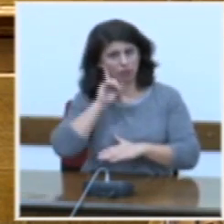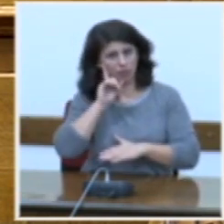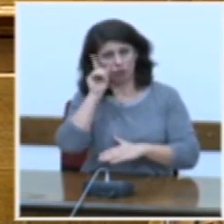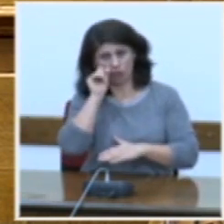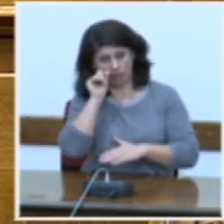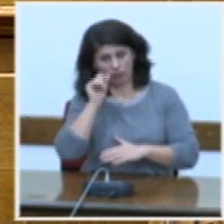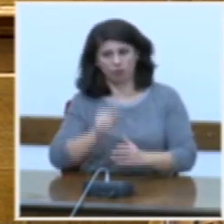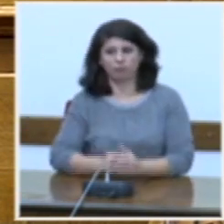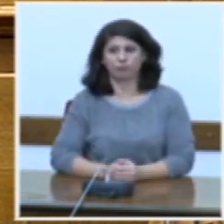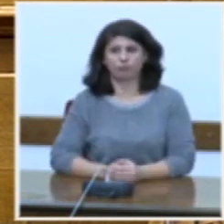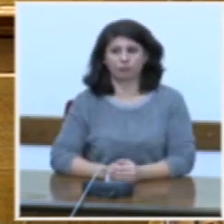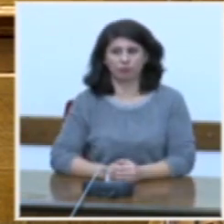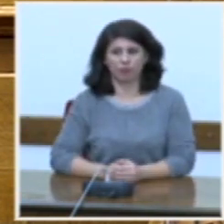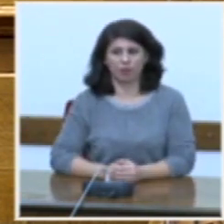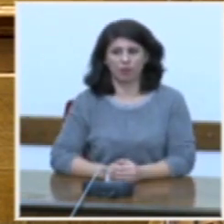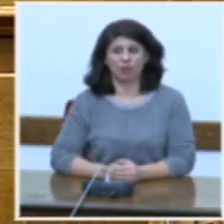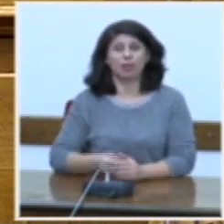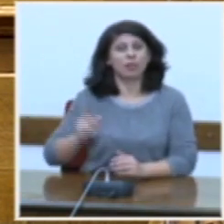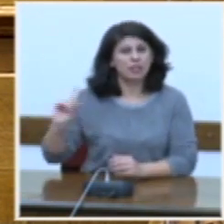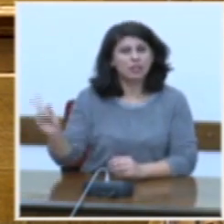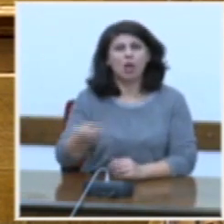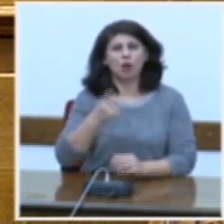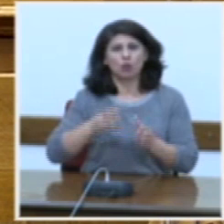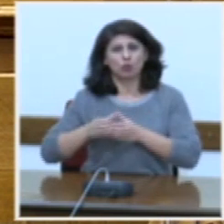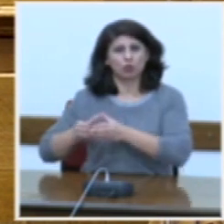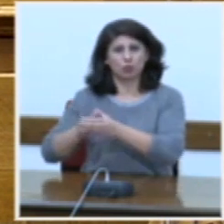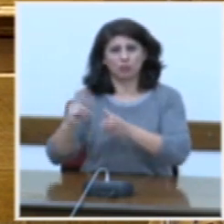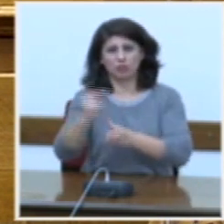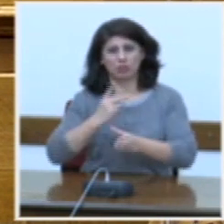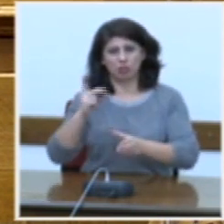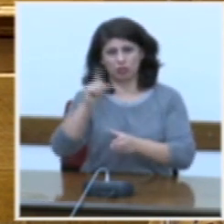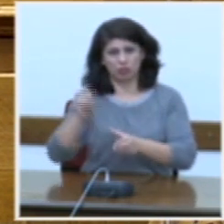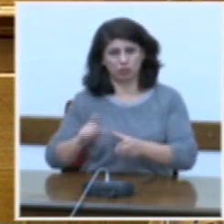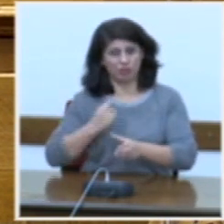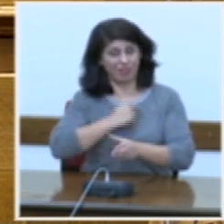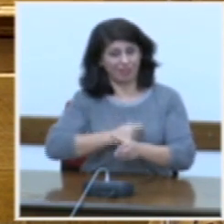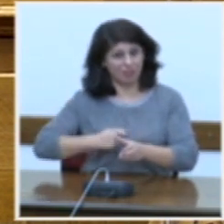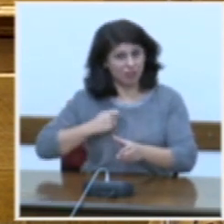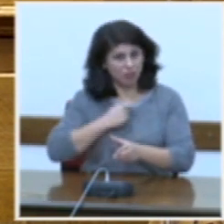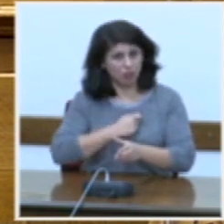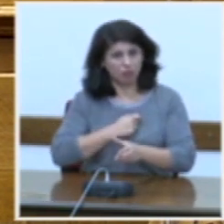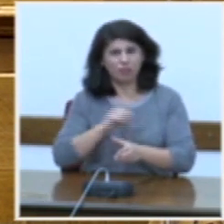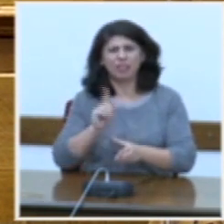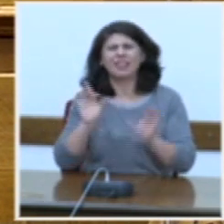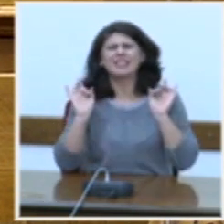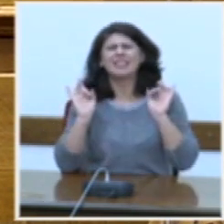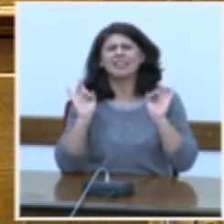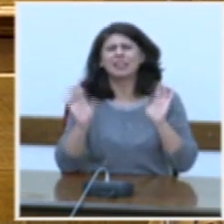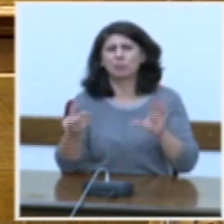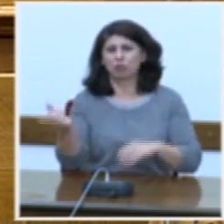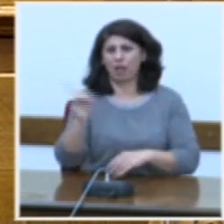ανδρών, όσο και σε όλους τους τομείς της κοινωνικής μας ζωής. Δυστυχώς δεν είστε τίποτε άλλο